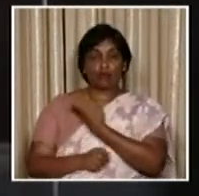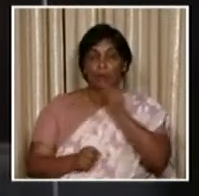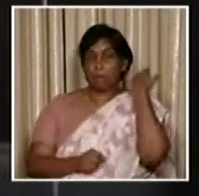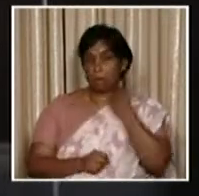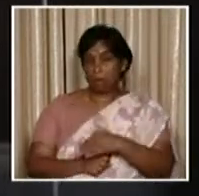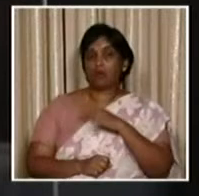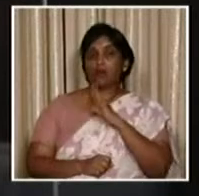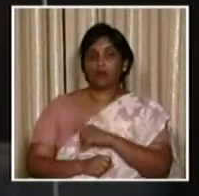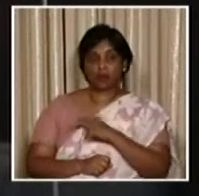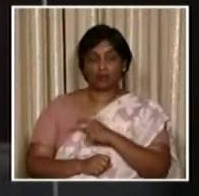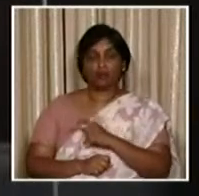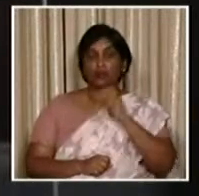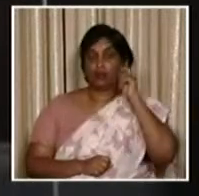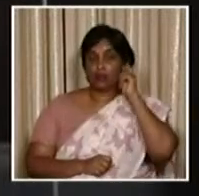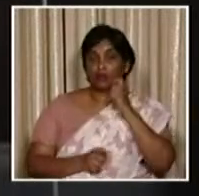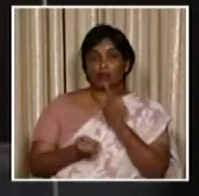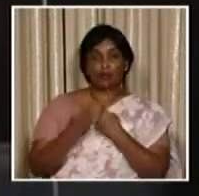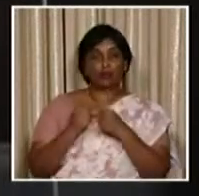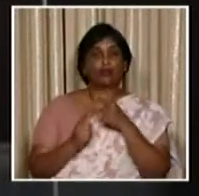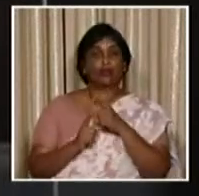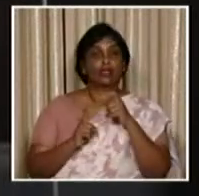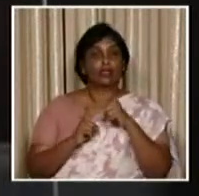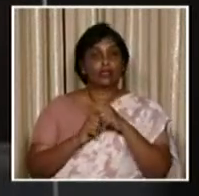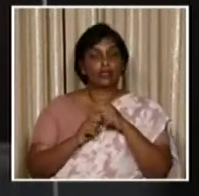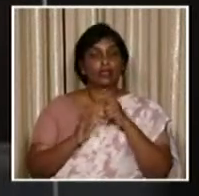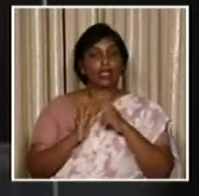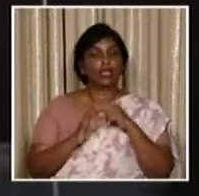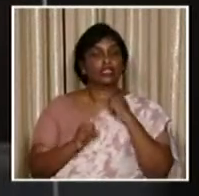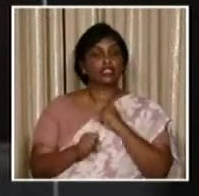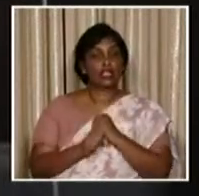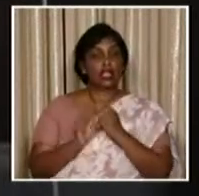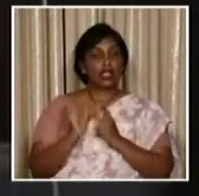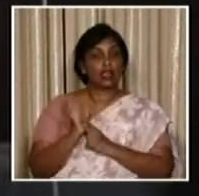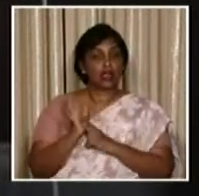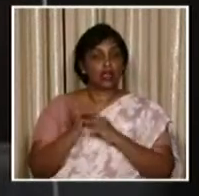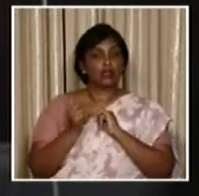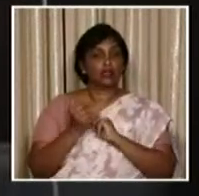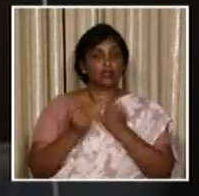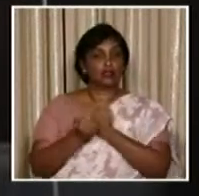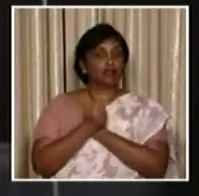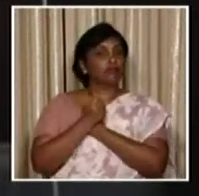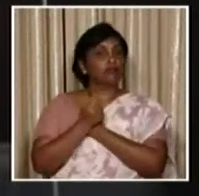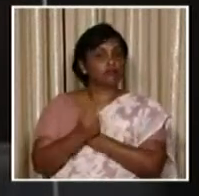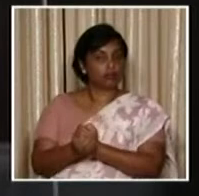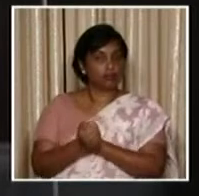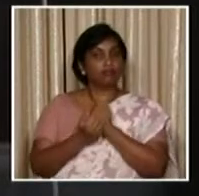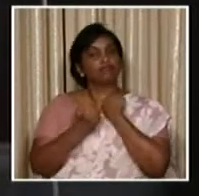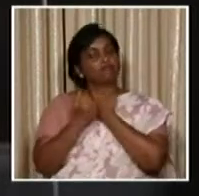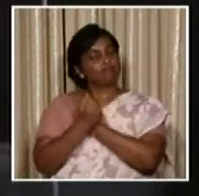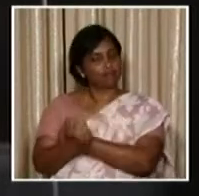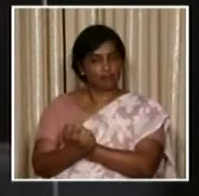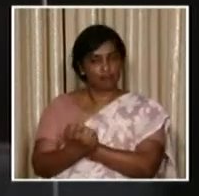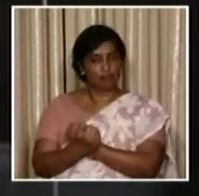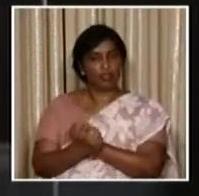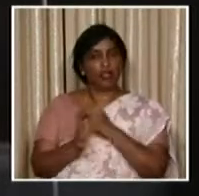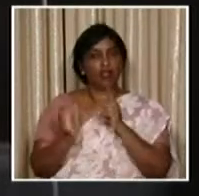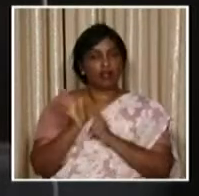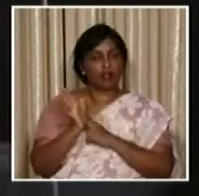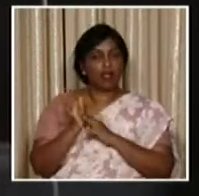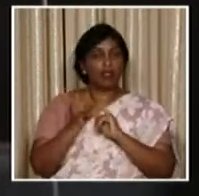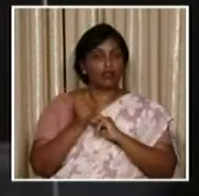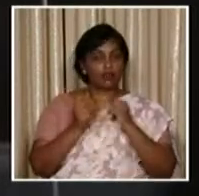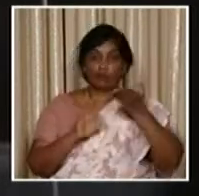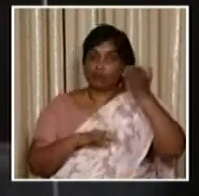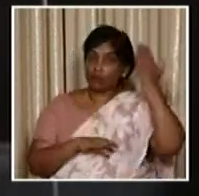eliverla satta imarsananse DIG nalaka silla attadanguwata ganna niyoga karala attadanguwata gatta nalaka silla